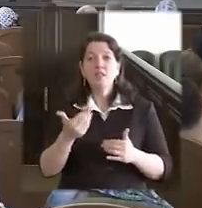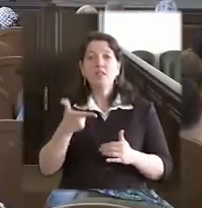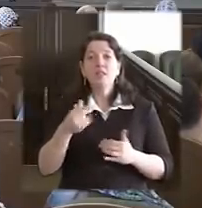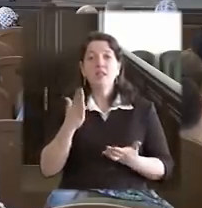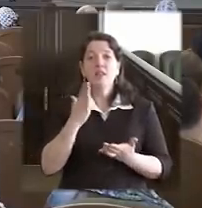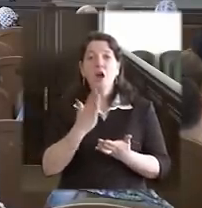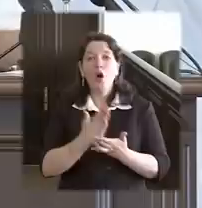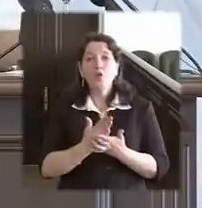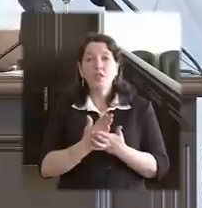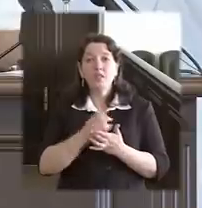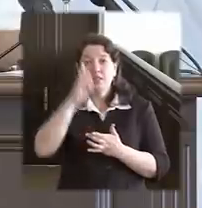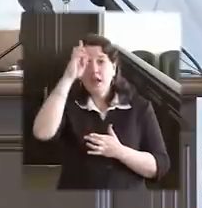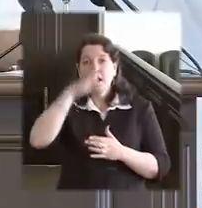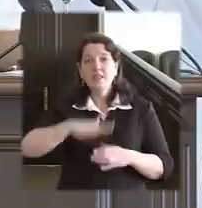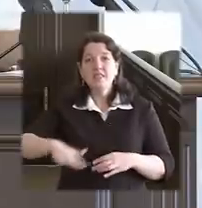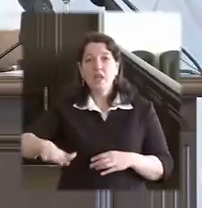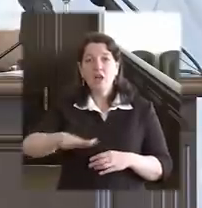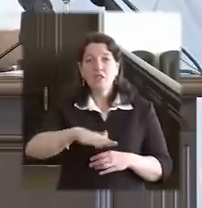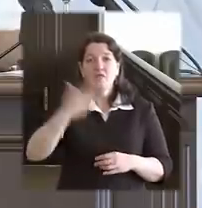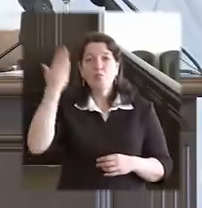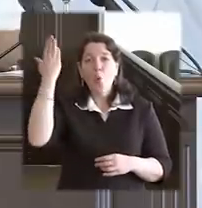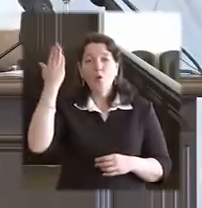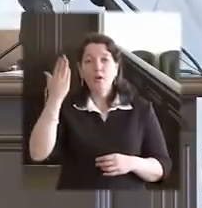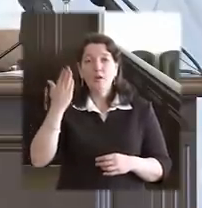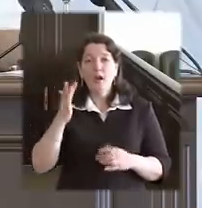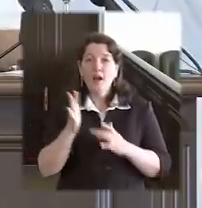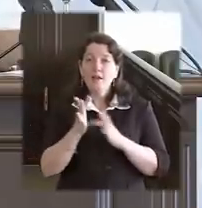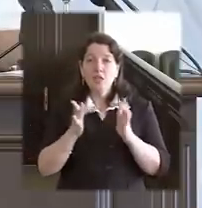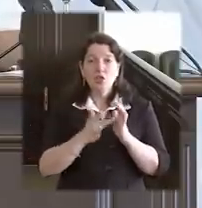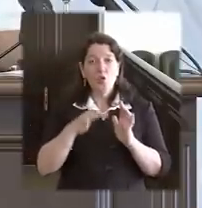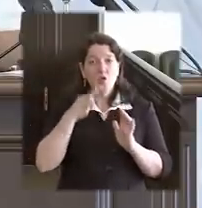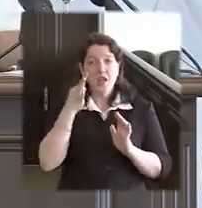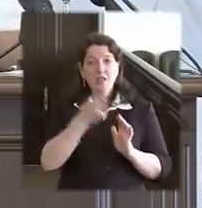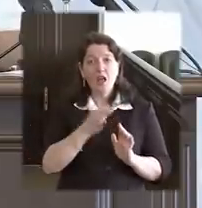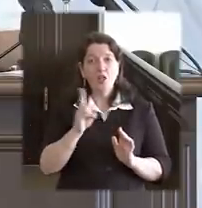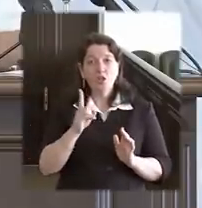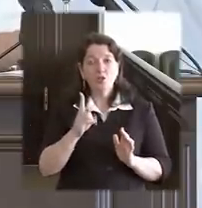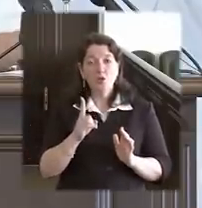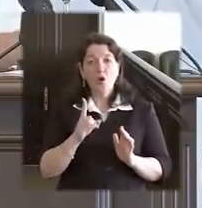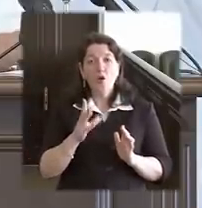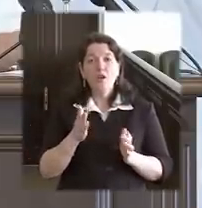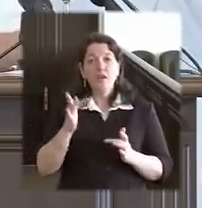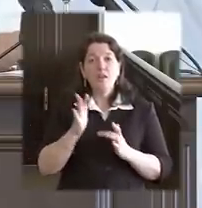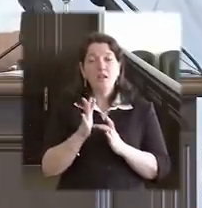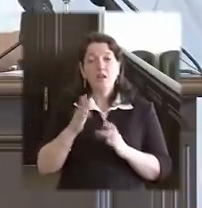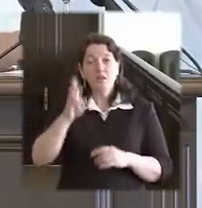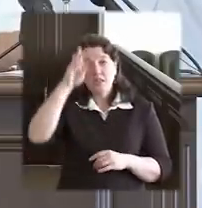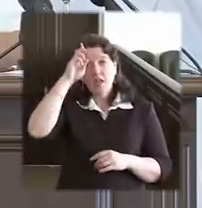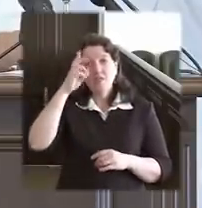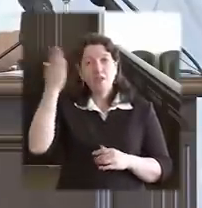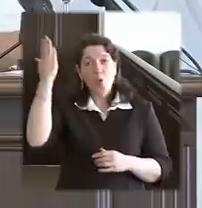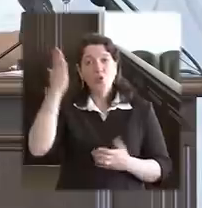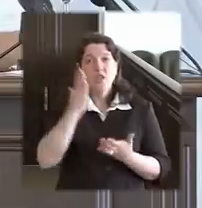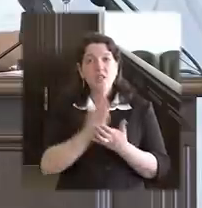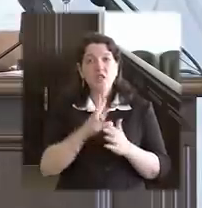вас есть». То есть Бог оказывается где? Внутри, а не на какой-то планете